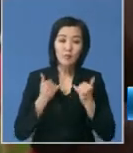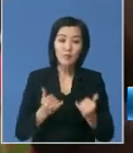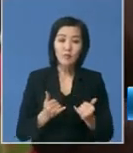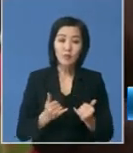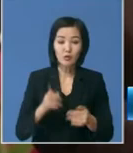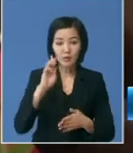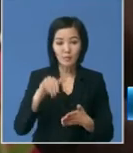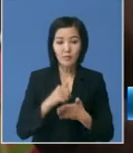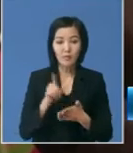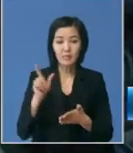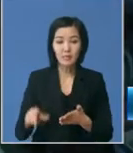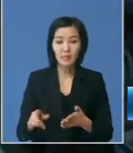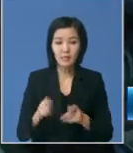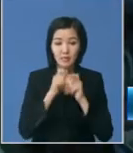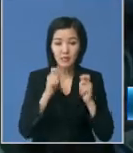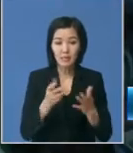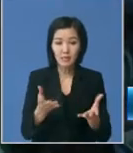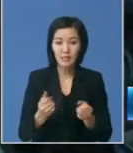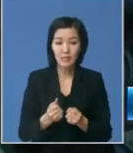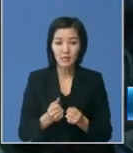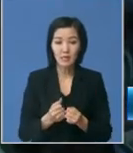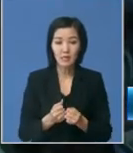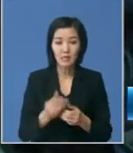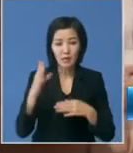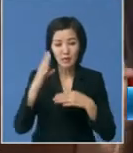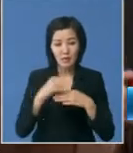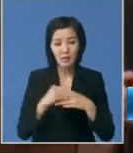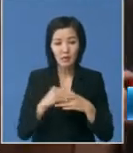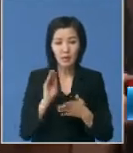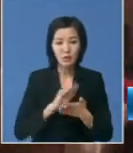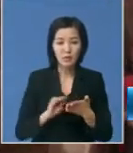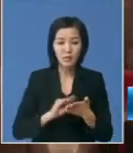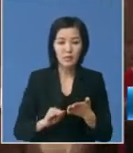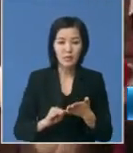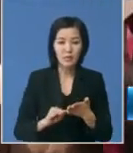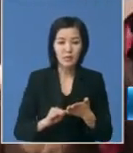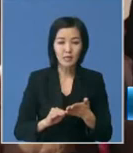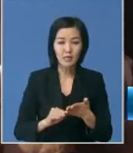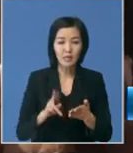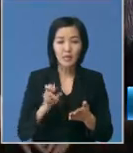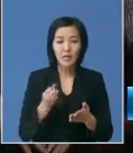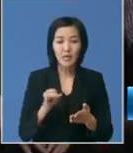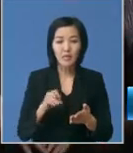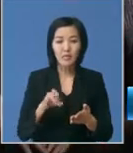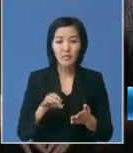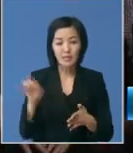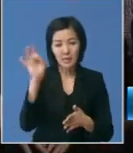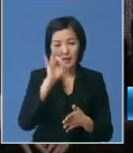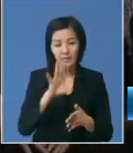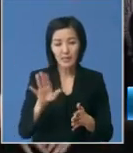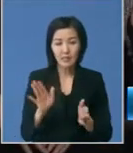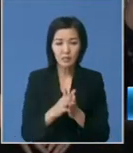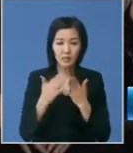президент сыйлығына ие болған мерейтой иесіне кеште Қазақстан журналистикасының қайраткері атағы табысталды. Жансарай атты кітабының тұсауы